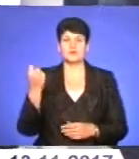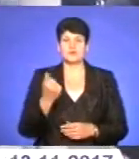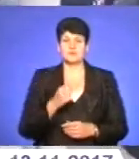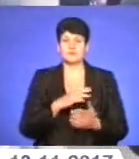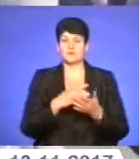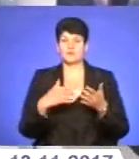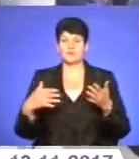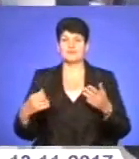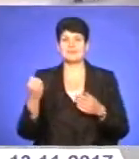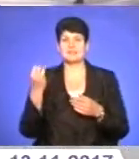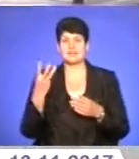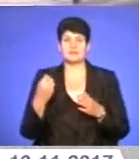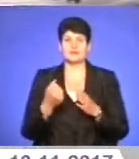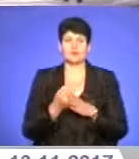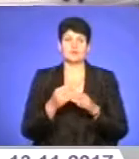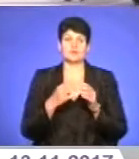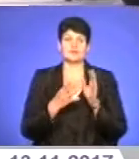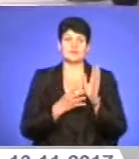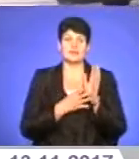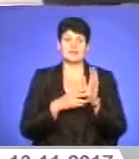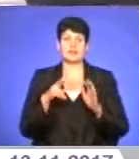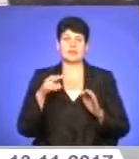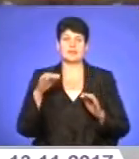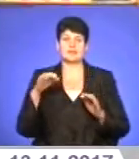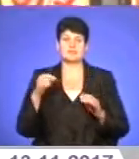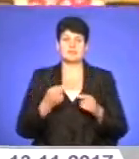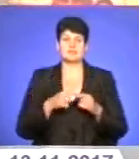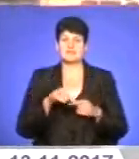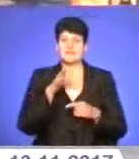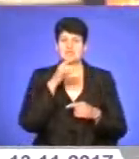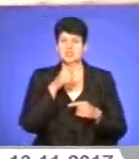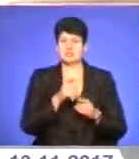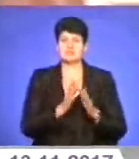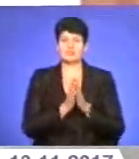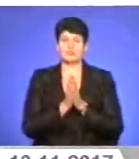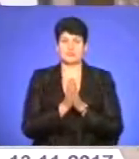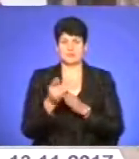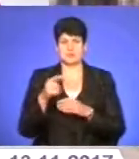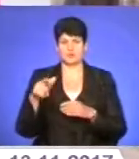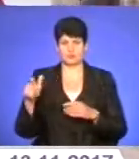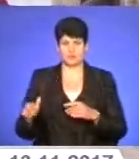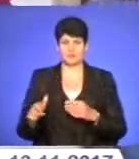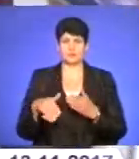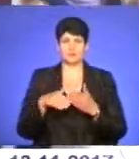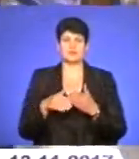триватиме в області з 13 по 19 листопада. У цей час патрульні закликають тернополян долучатись до збору крові тим, хто